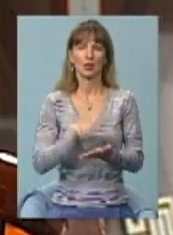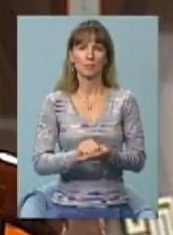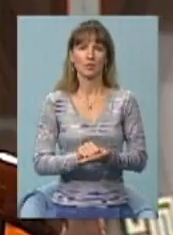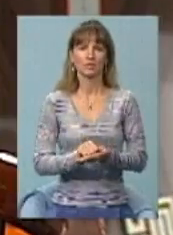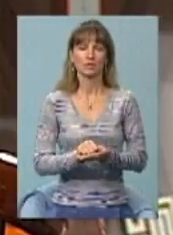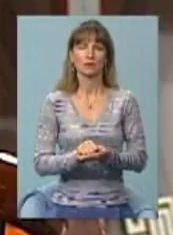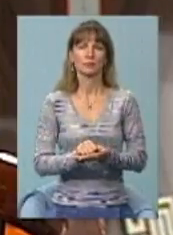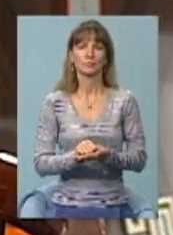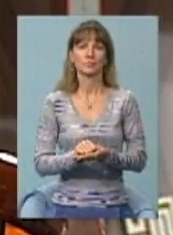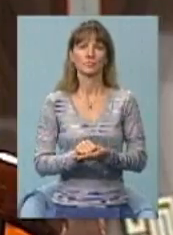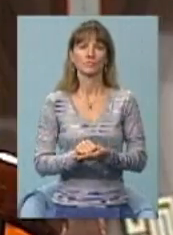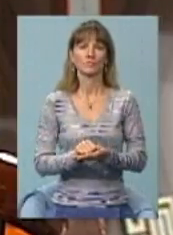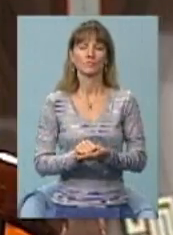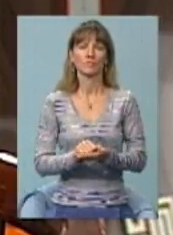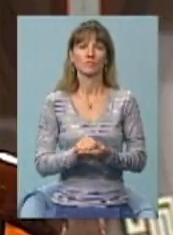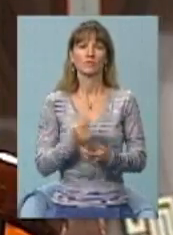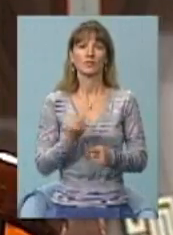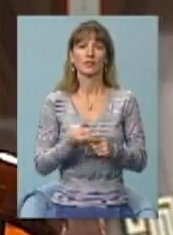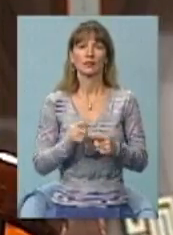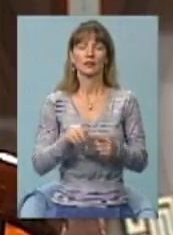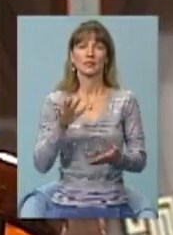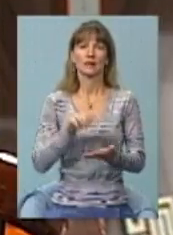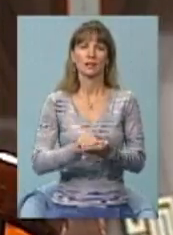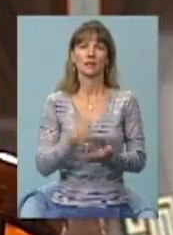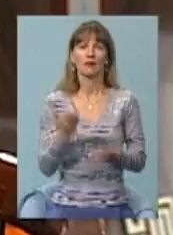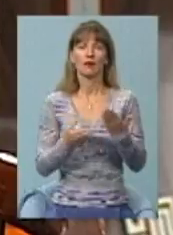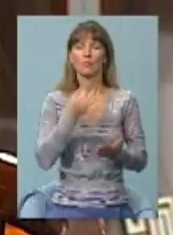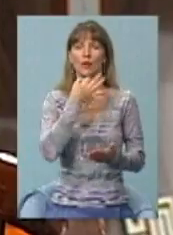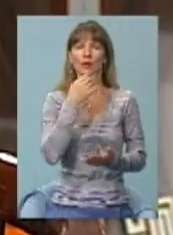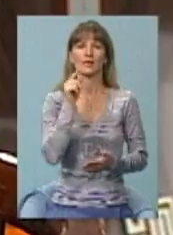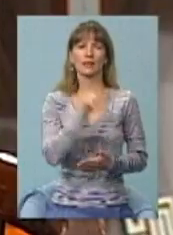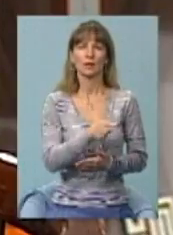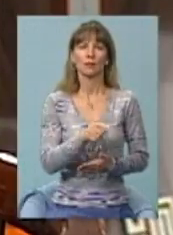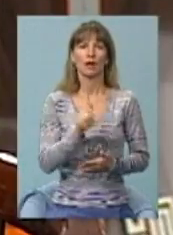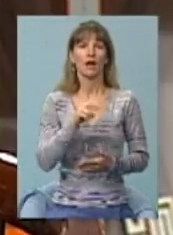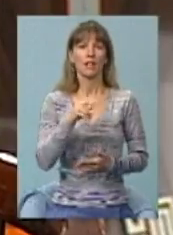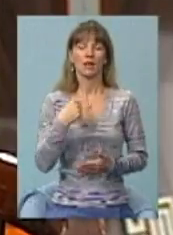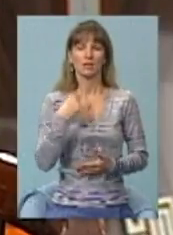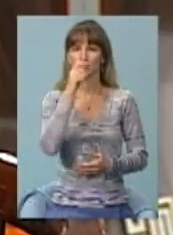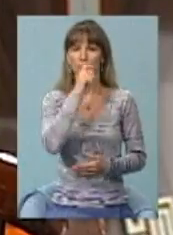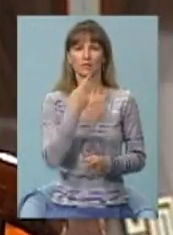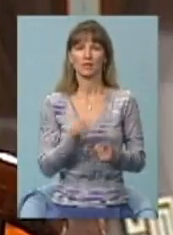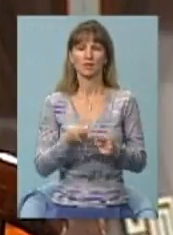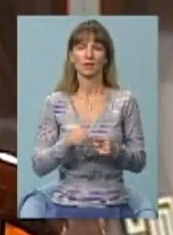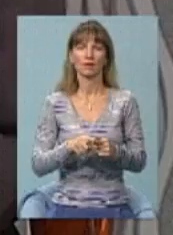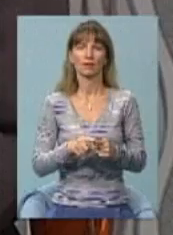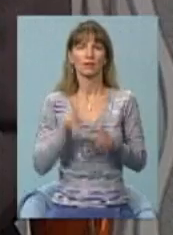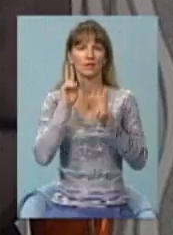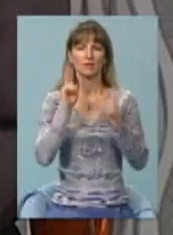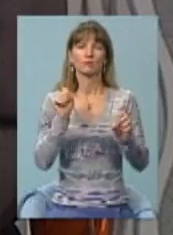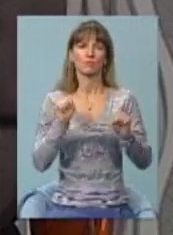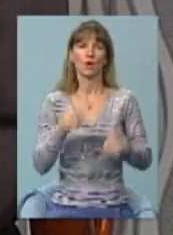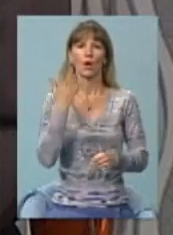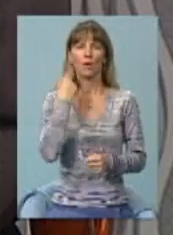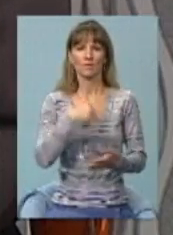Бо це заняття, мабуть, подобається їм, але я не розумію цього, і не знаю. Можливо, вони,